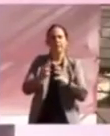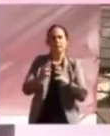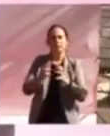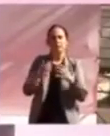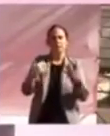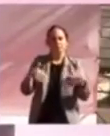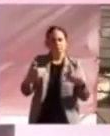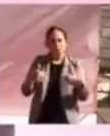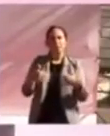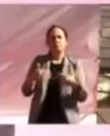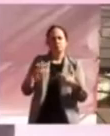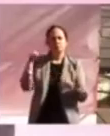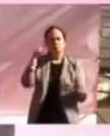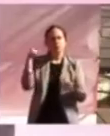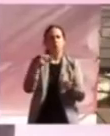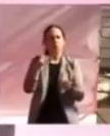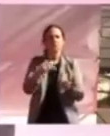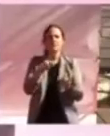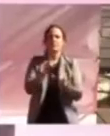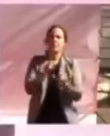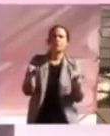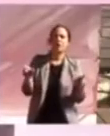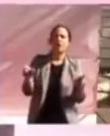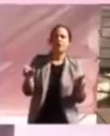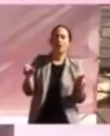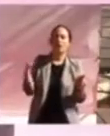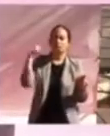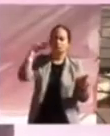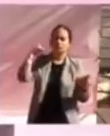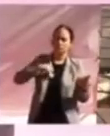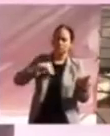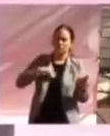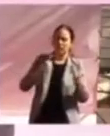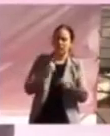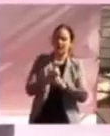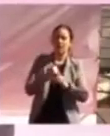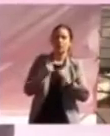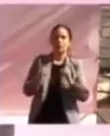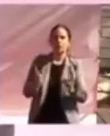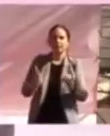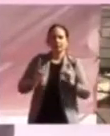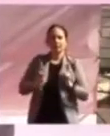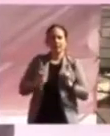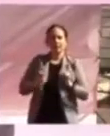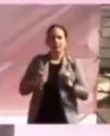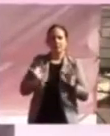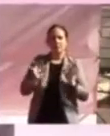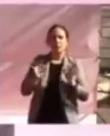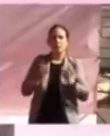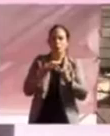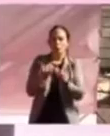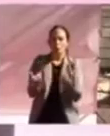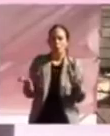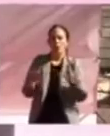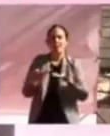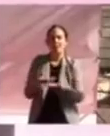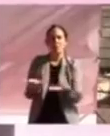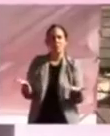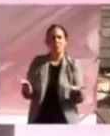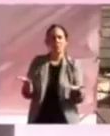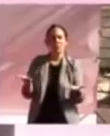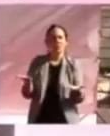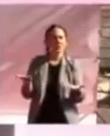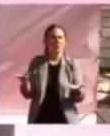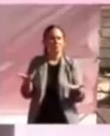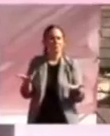la necessità di dover difendere alcuni beni pubblici fondamentali e la salute e il servizio sanitario nazionale